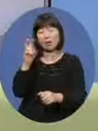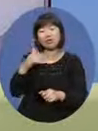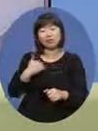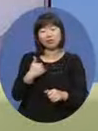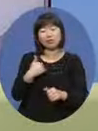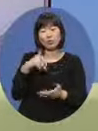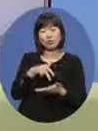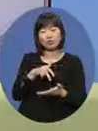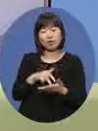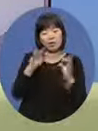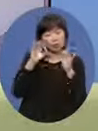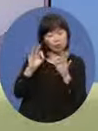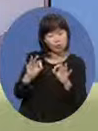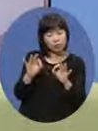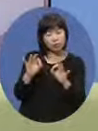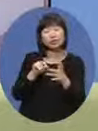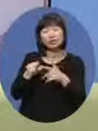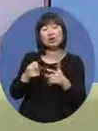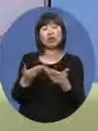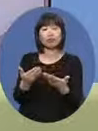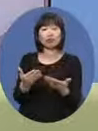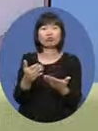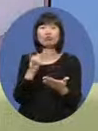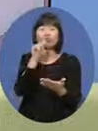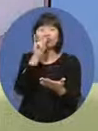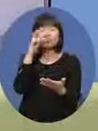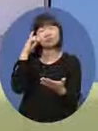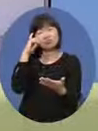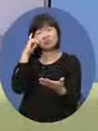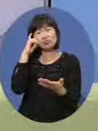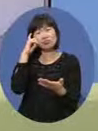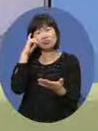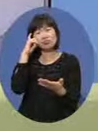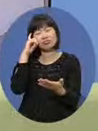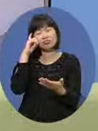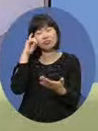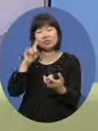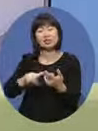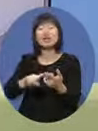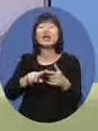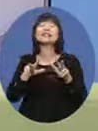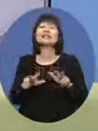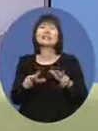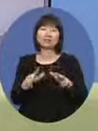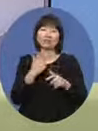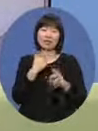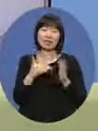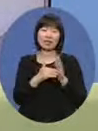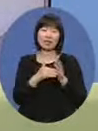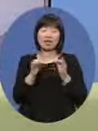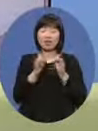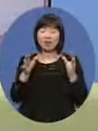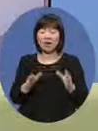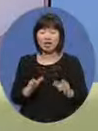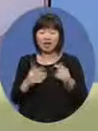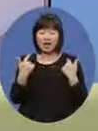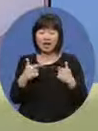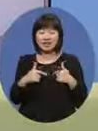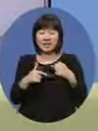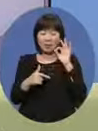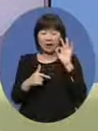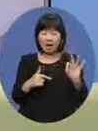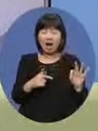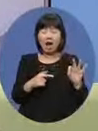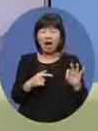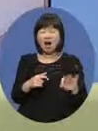있다라는 걸 조금 그게 부담이었고 스트레스였겠구나를 생각을 네. 이제 와서 하는 거예요. 그런데 네. 그동안은 아후